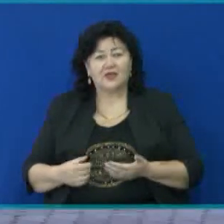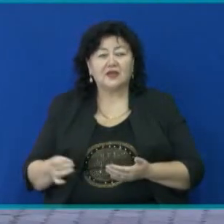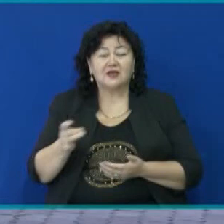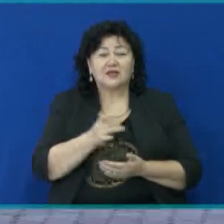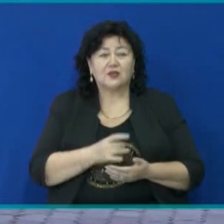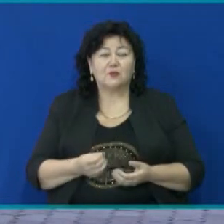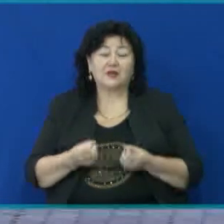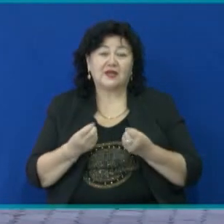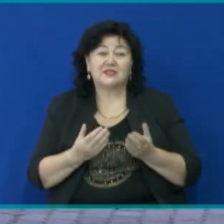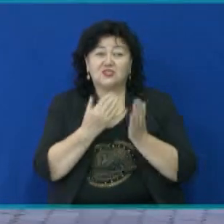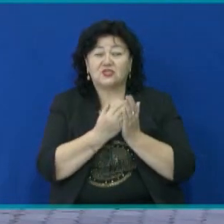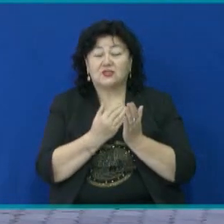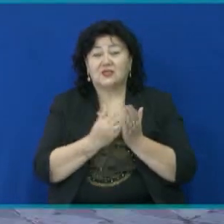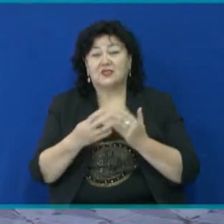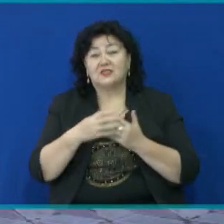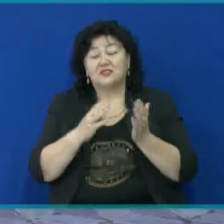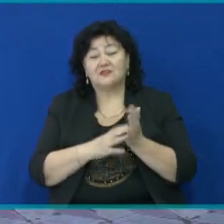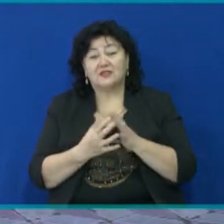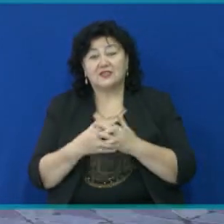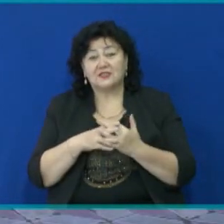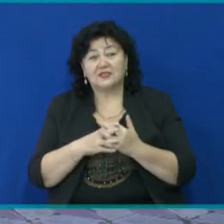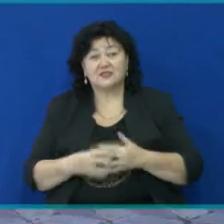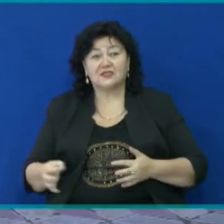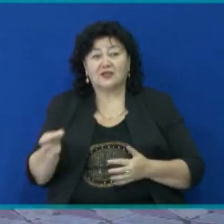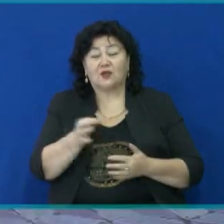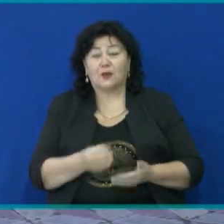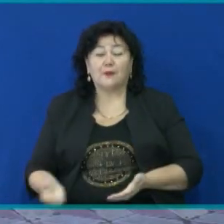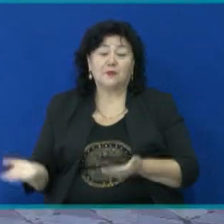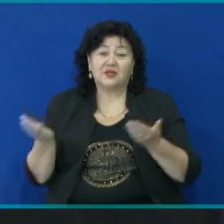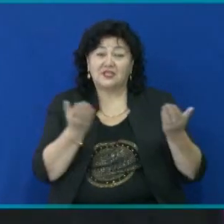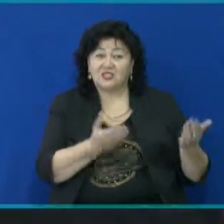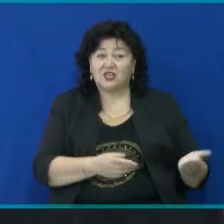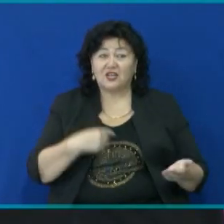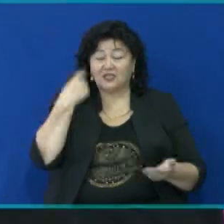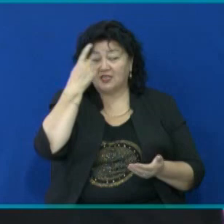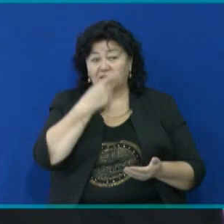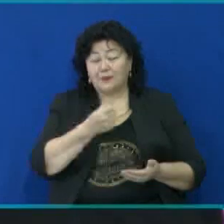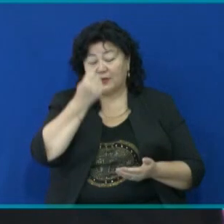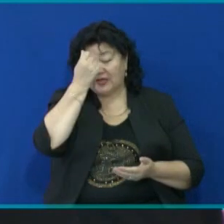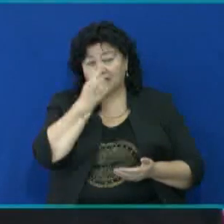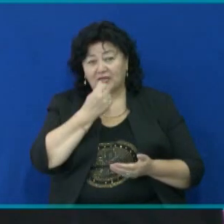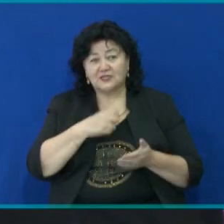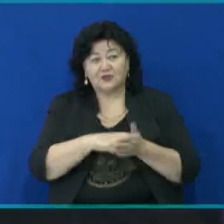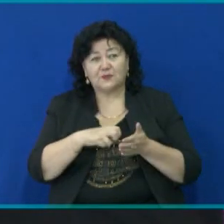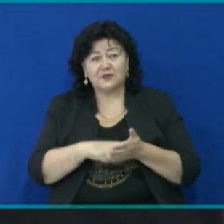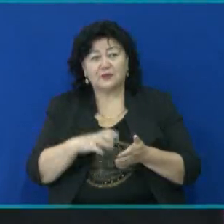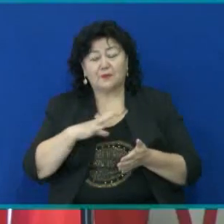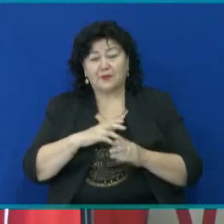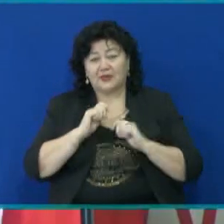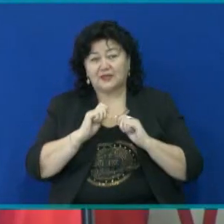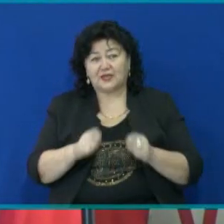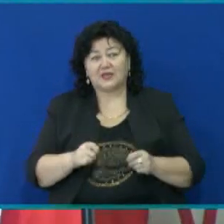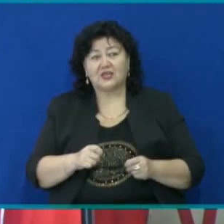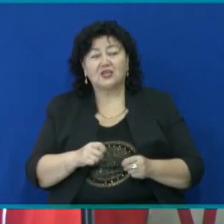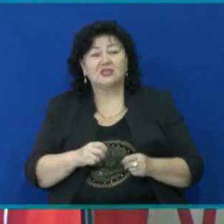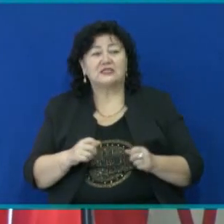праздничной программой спортсменов из 19 сельских округов приглашали на сцену индивидуально. Благодарственными письмами были награждены спортсмены и тренеры, которые